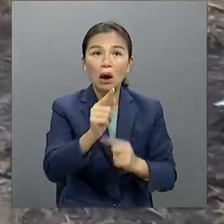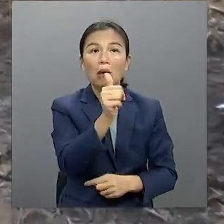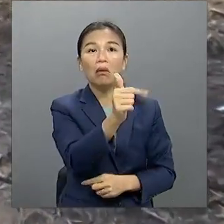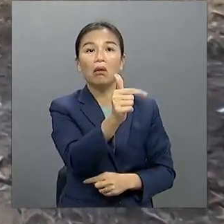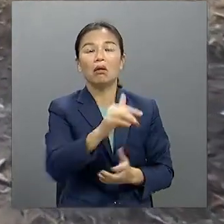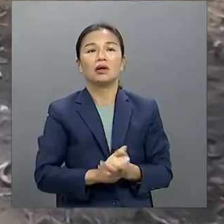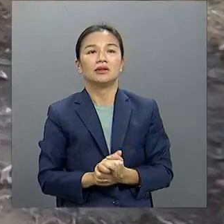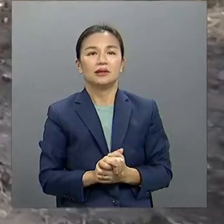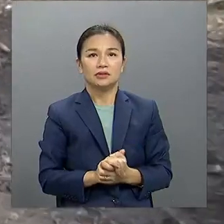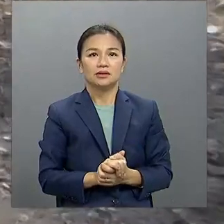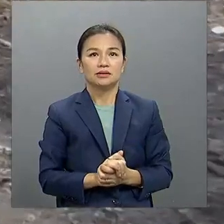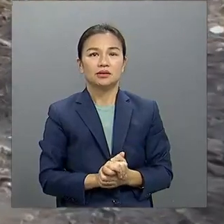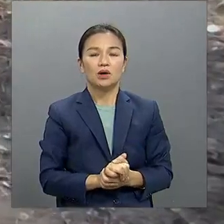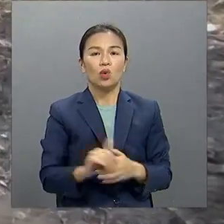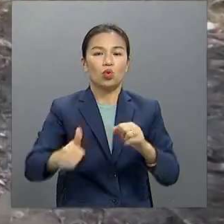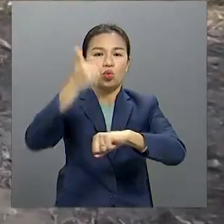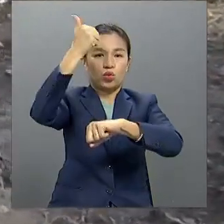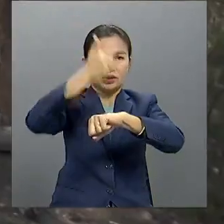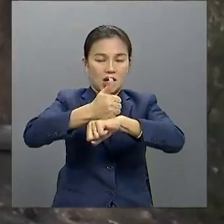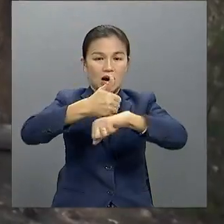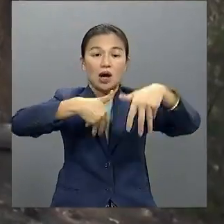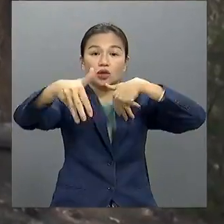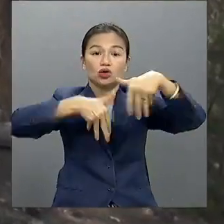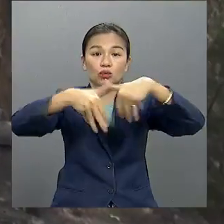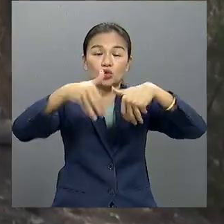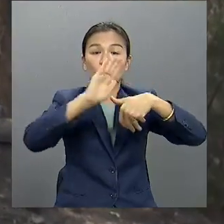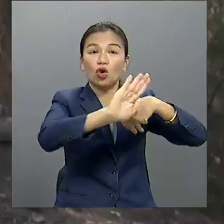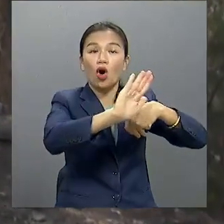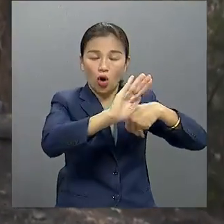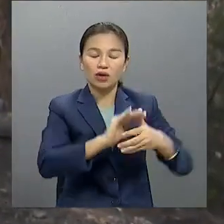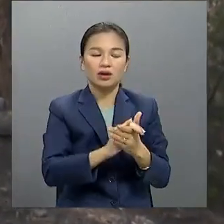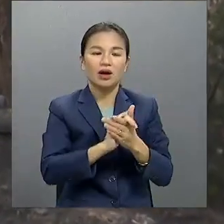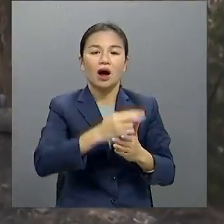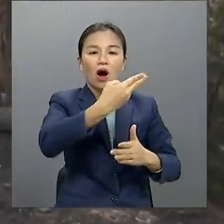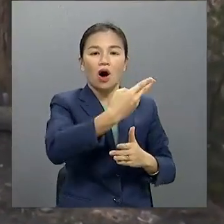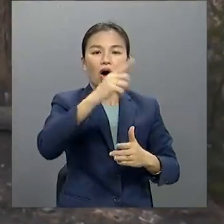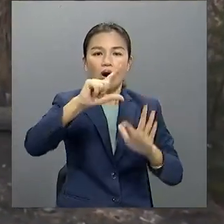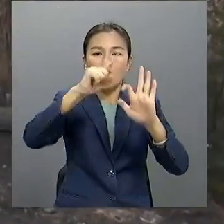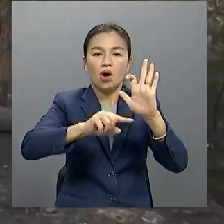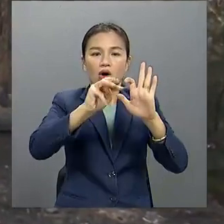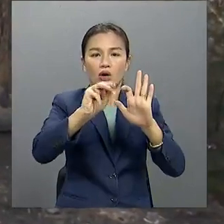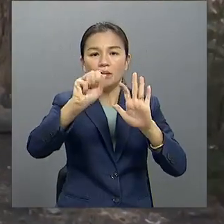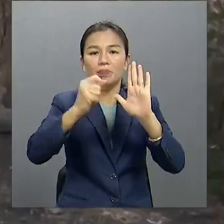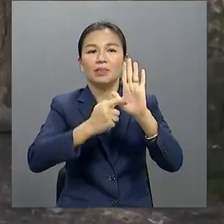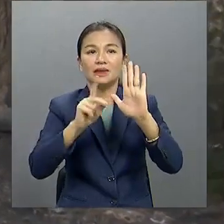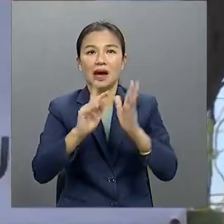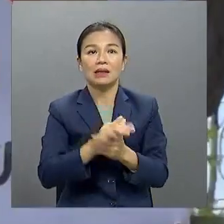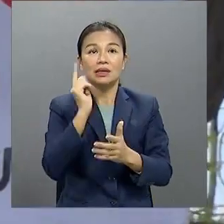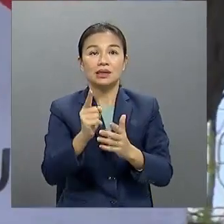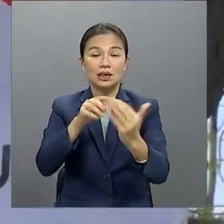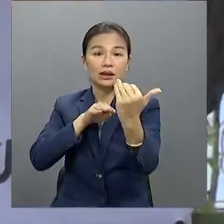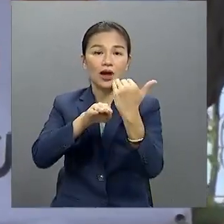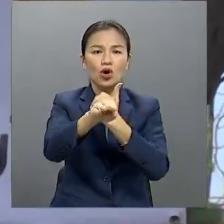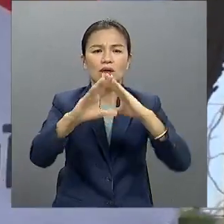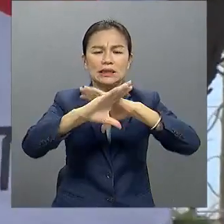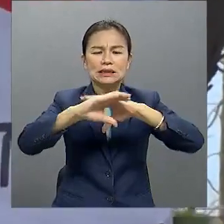ามี่เป็นผู้ใหญ่บ้านหมู่14ตำบลหนองควายอำเภอหล่มสักก็บอกว่าถนนสายนี้เนี่ยนะค่อนข้างเปลี่ยวนะคะก็จะมีคนมักง่ายเอาขยะ